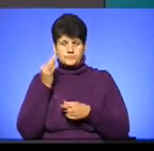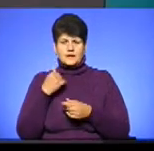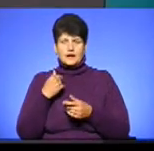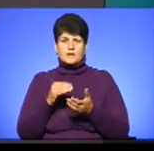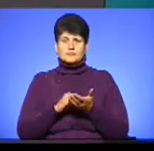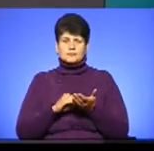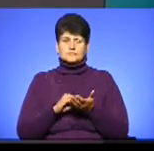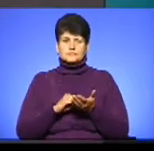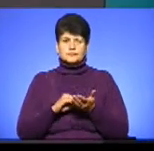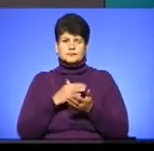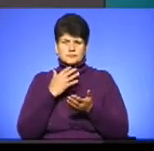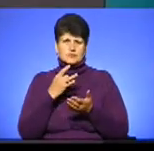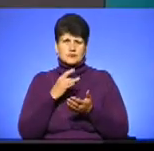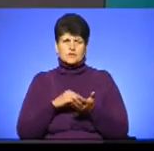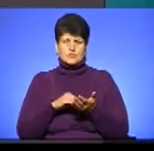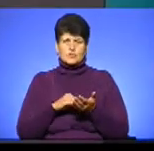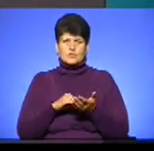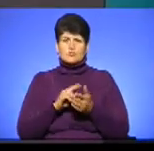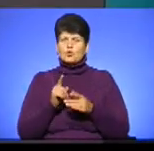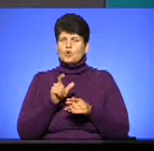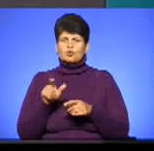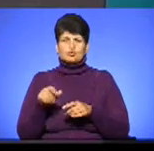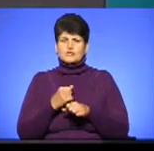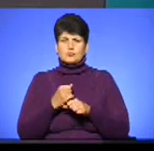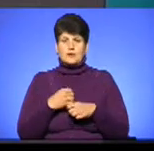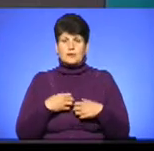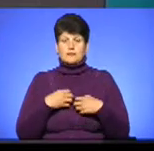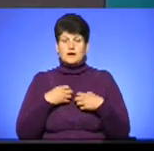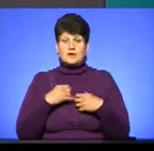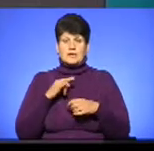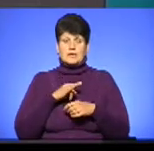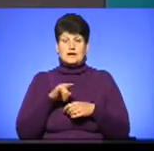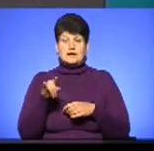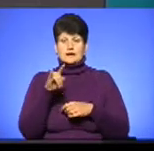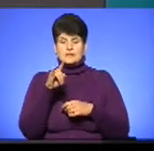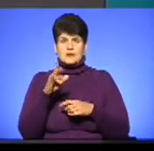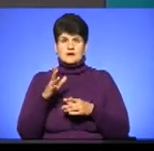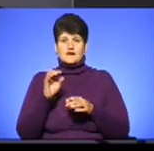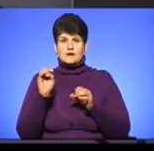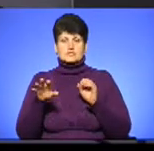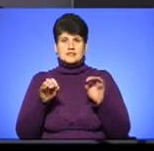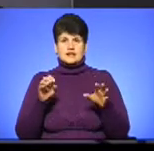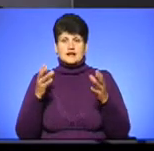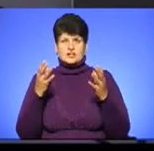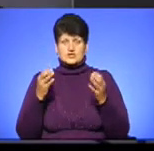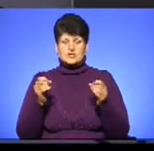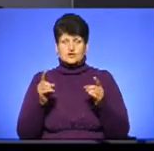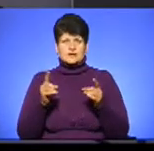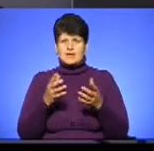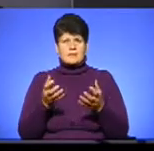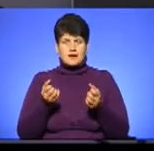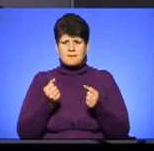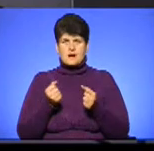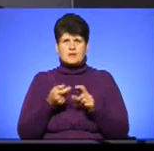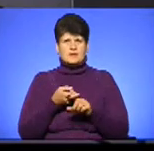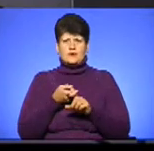дуже, я неодразу вже казав, щоб люди не робили якоїсь там паніки, тому що літак літає щораз і розкидає ще якісь приманки, щоб не брали, то вони